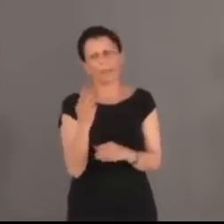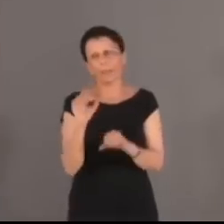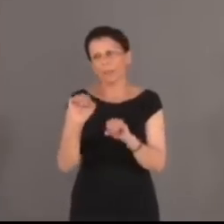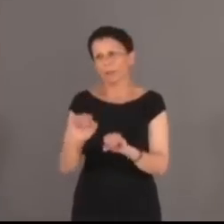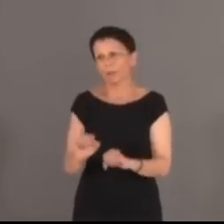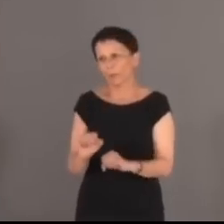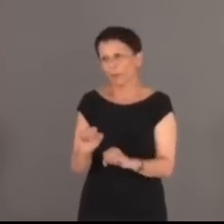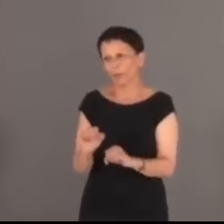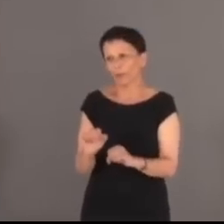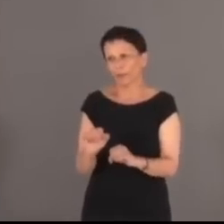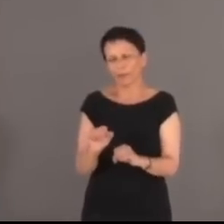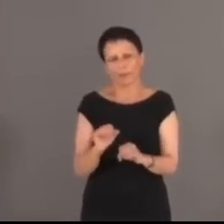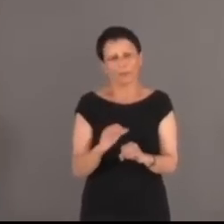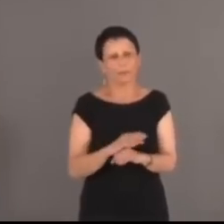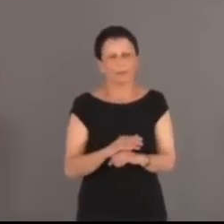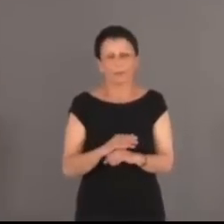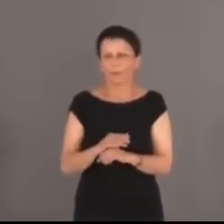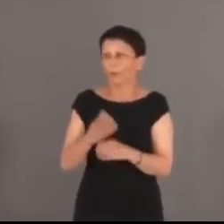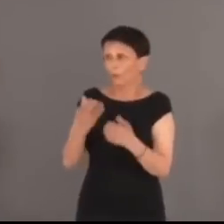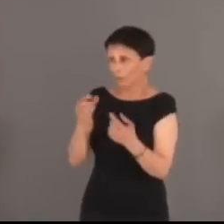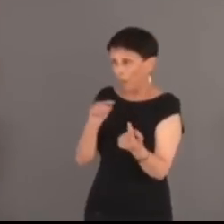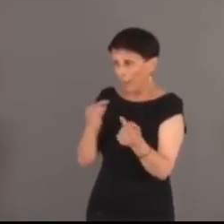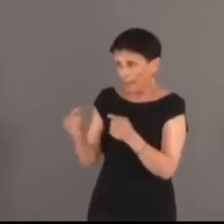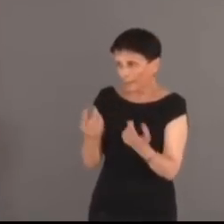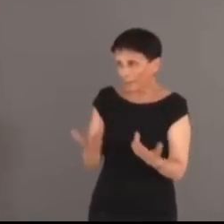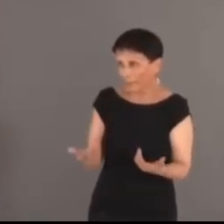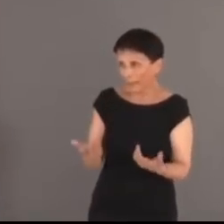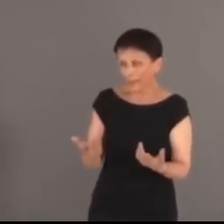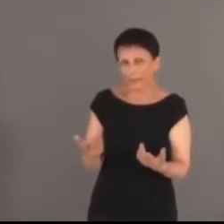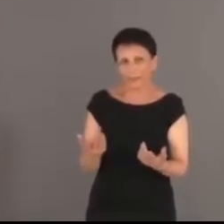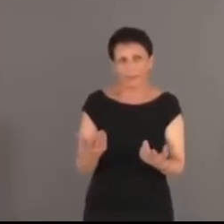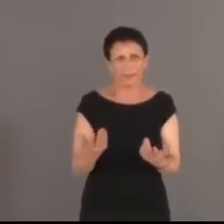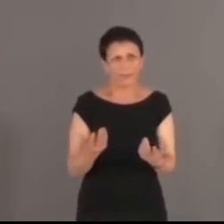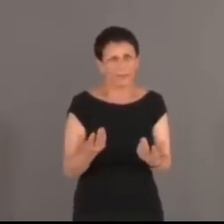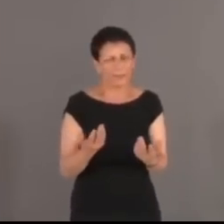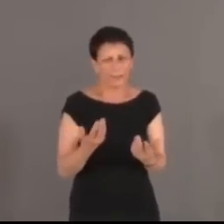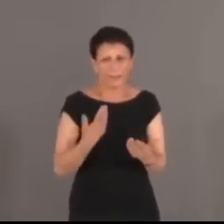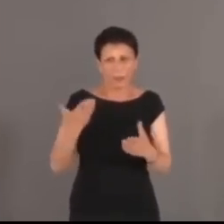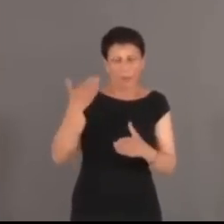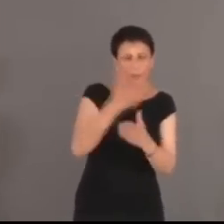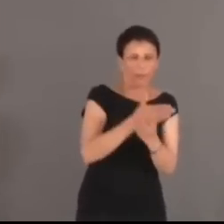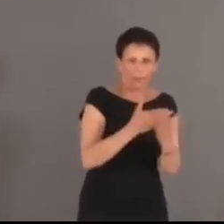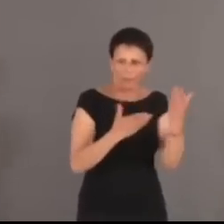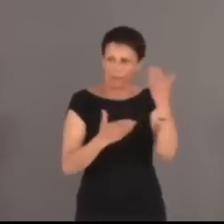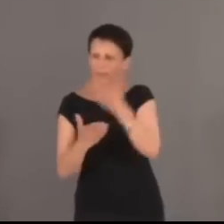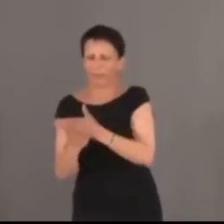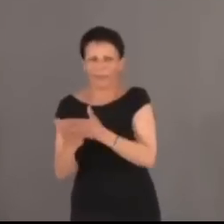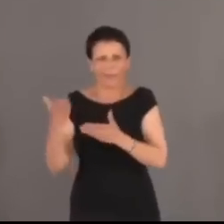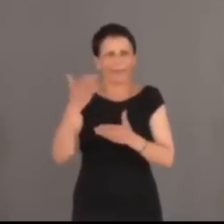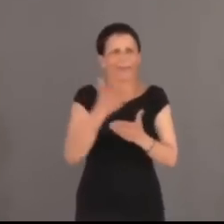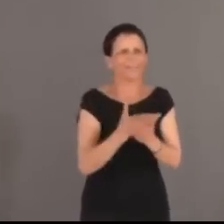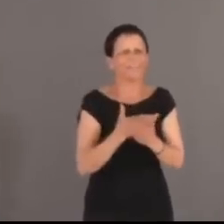un débat qui corresponde je veux pas un débat, à ce que vous entendez, à ce que vous exprimez. Allez.